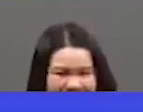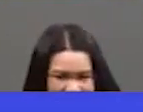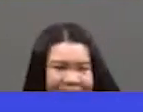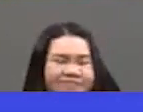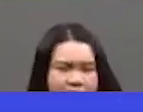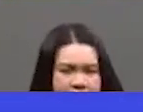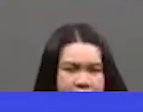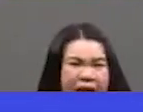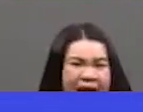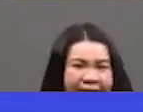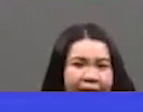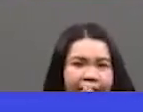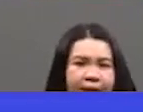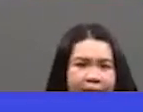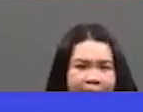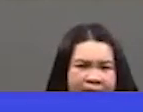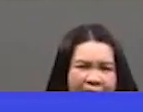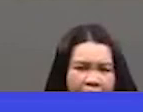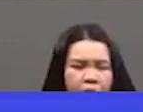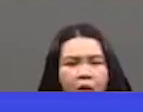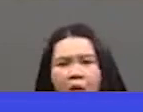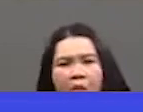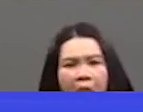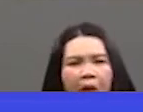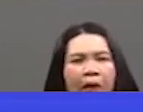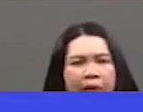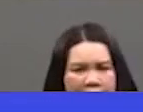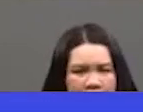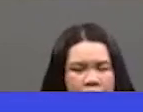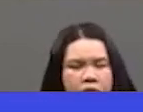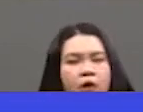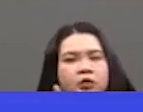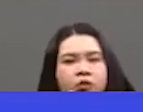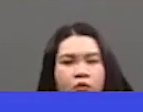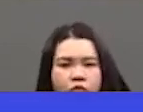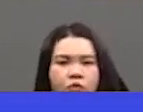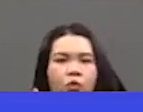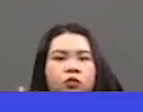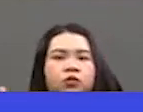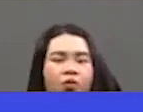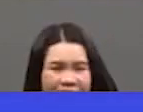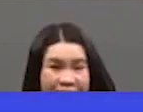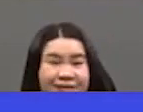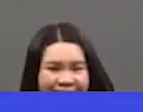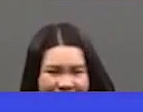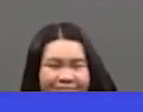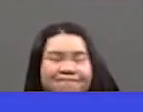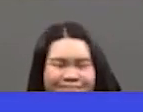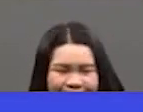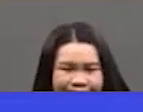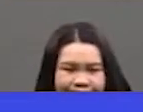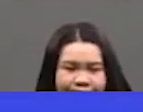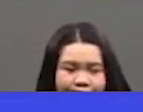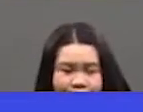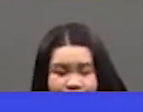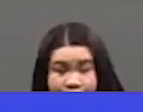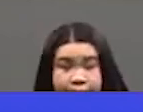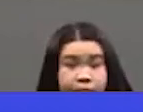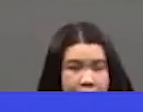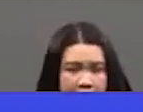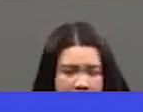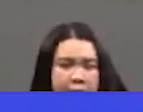ลังให้ประกอบธุรกิจสินเชื่อฟิโกไฟแนนซ์และเปิดดำเนินการแล้วนะคะสะสมอยู่ที่